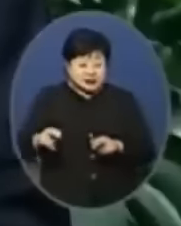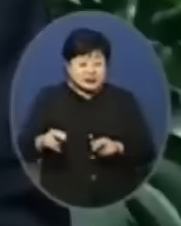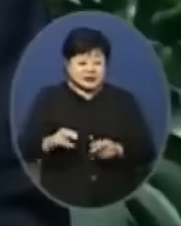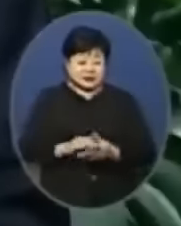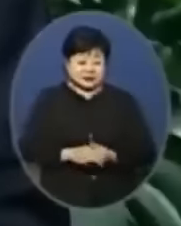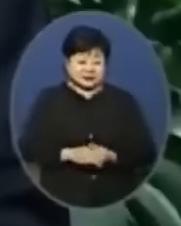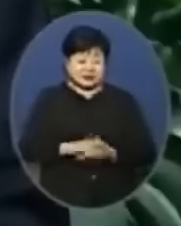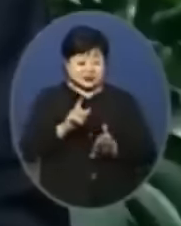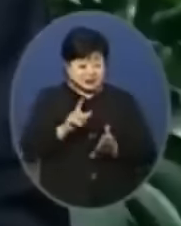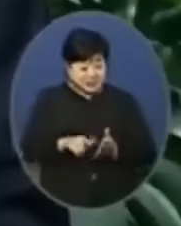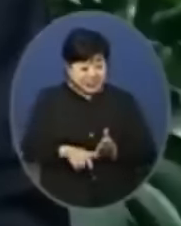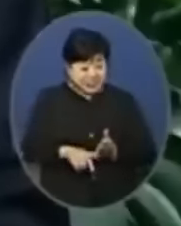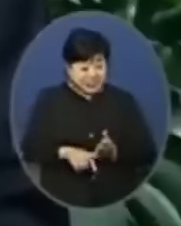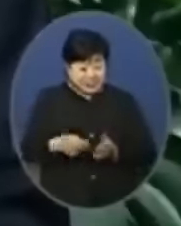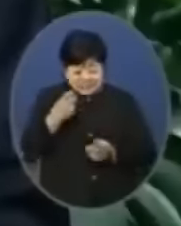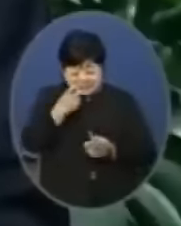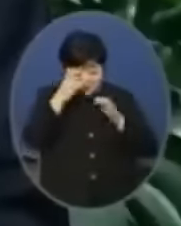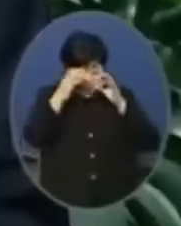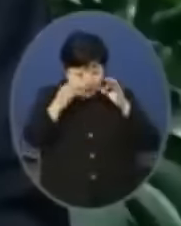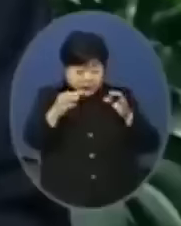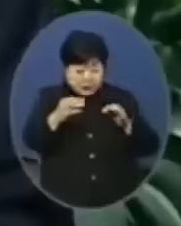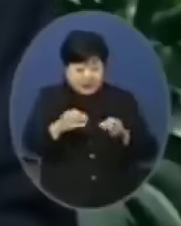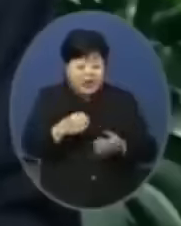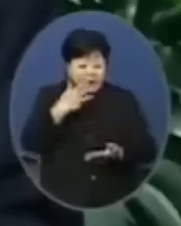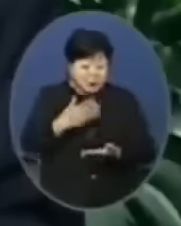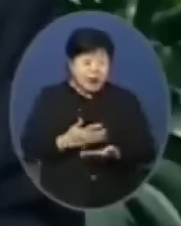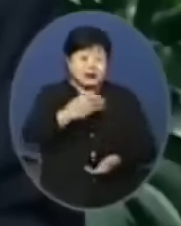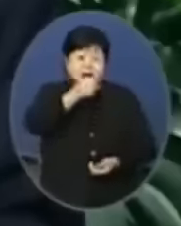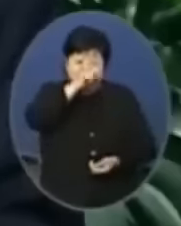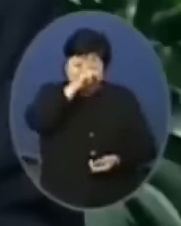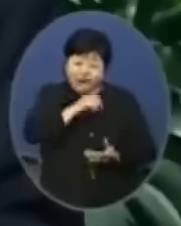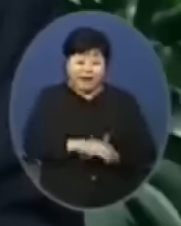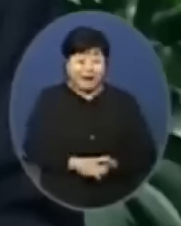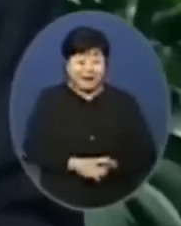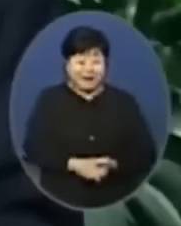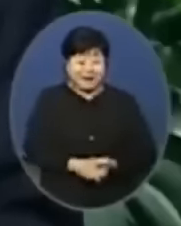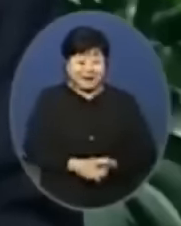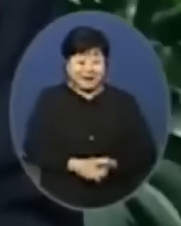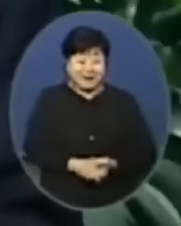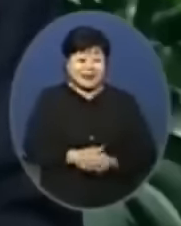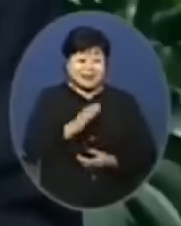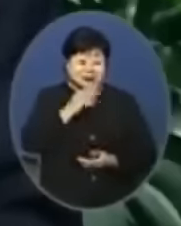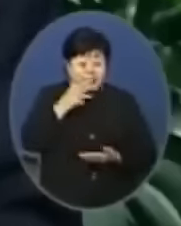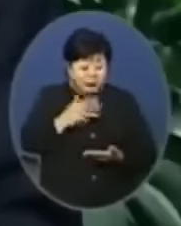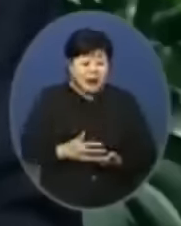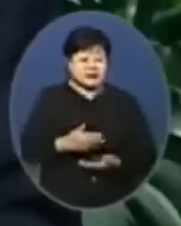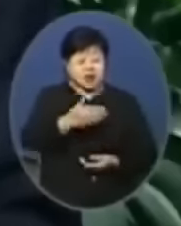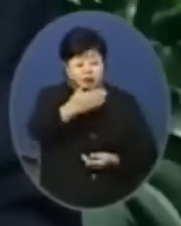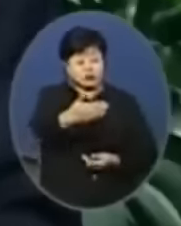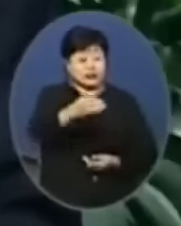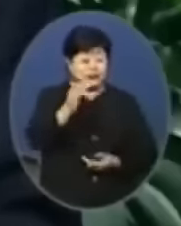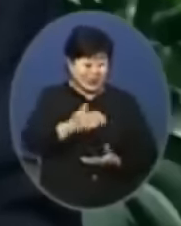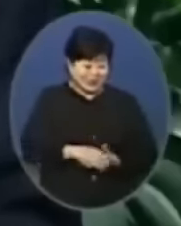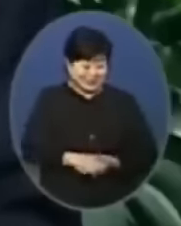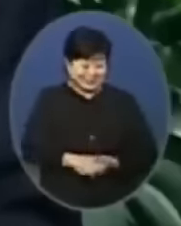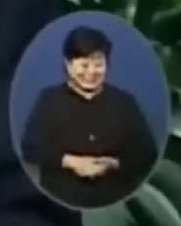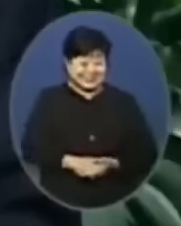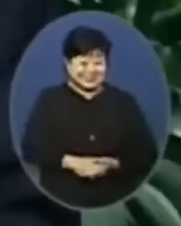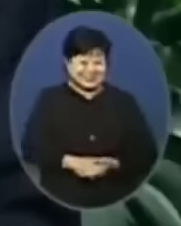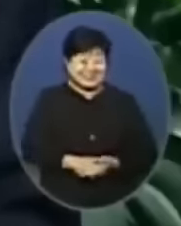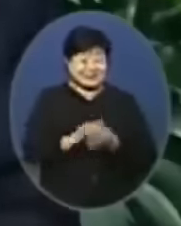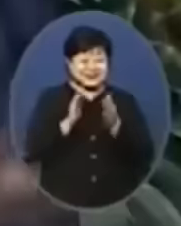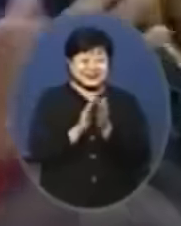세월을 살펴보니까 팔자가 늘어졌어요. 정말 팔자가 구자가 될 정도로 늘어졌어요.